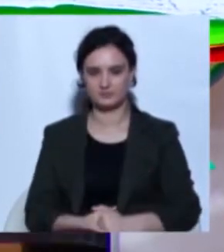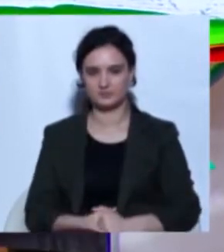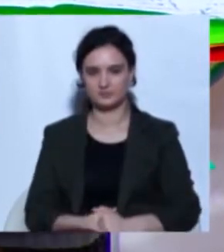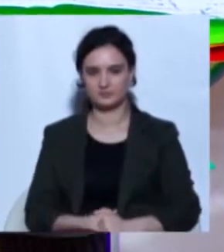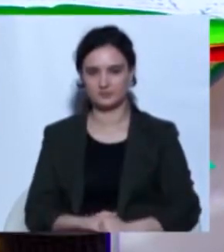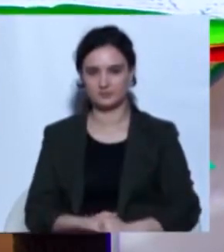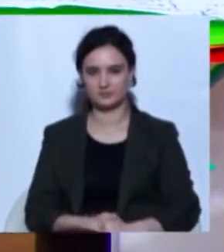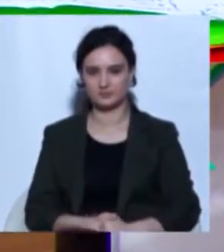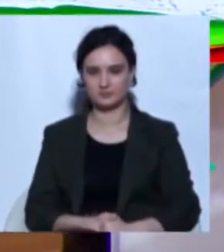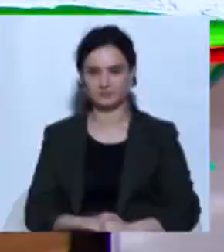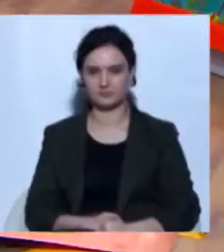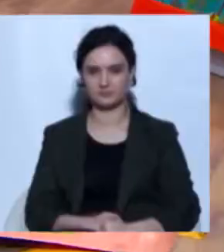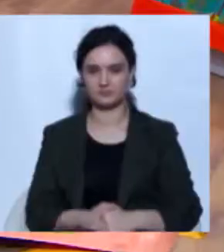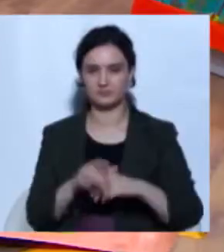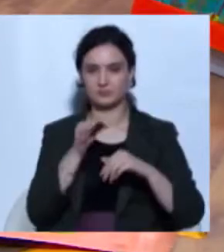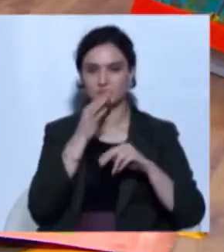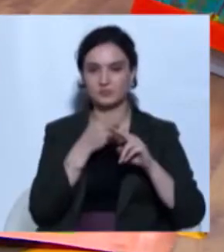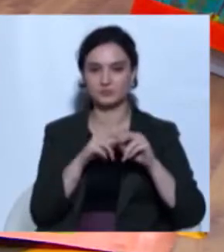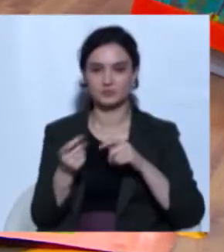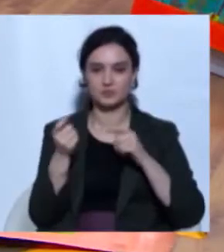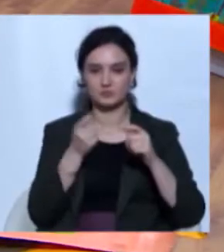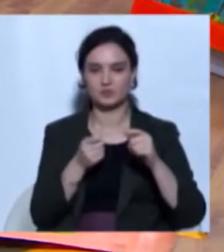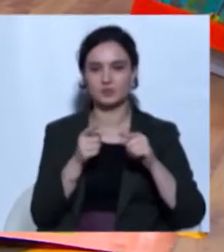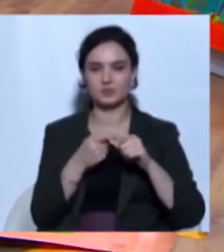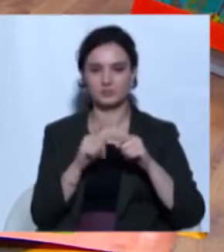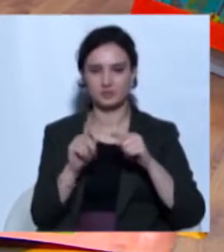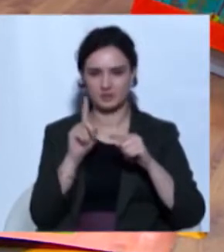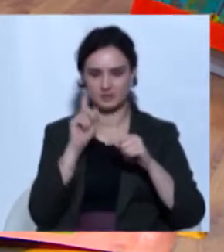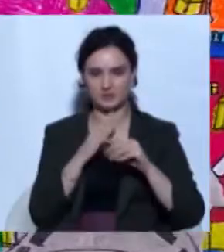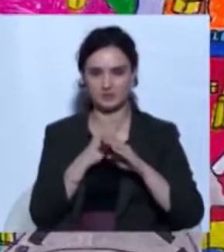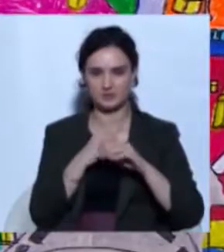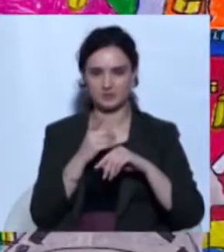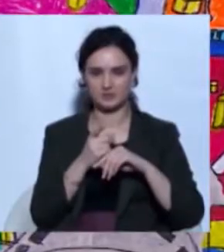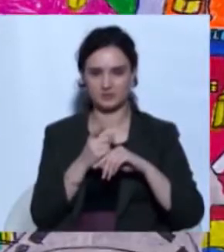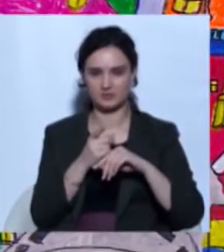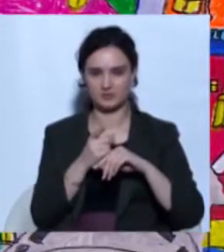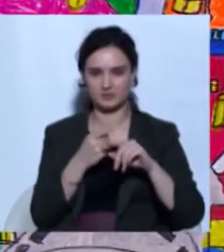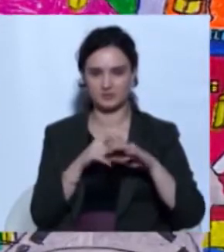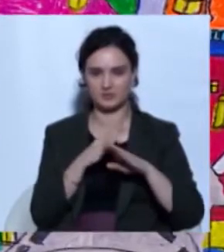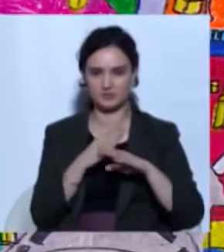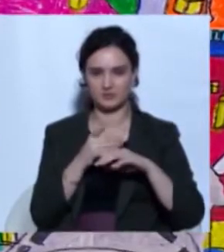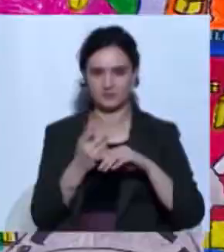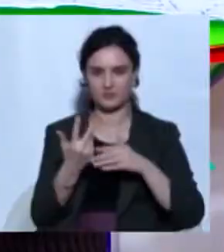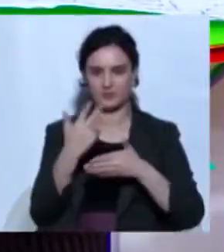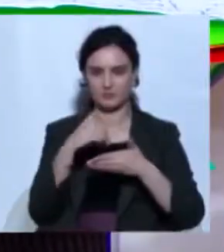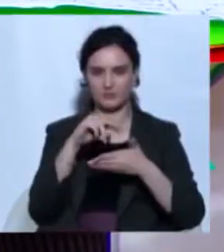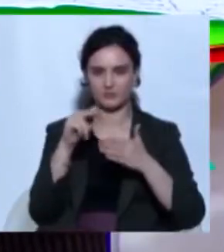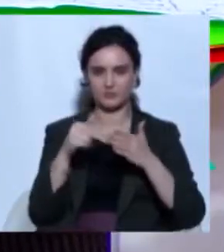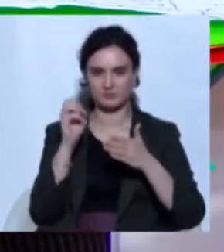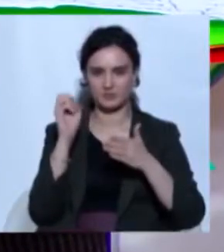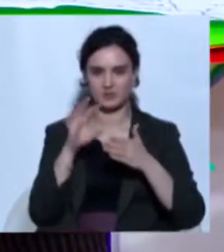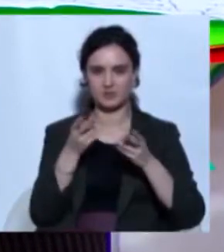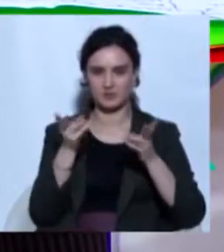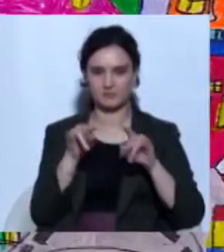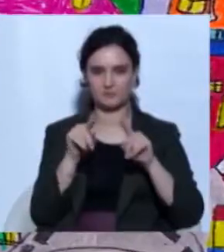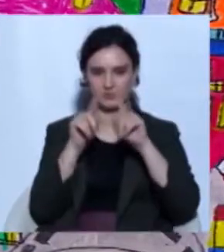გვაქვს აი ესეთი რაღაც. ეს მე მომეწონა და იმიტომ წამოგიღეთ. ეცი რა არის? ეს არის აი ეს რო გამოვჭერით მზე